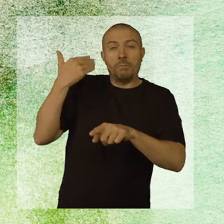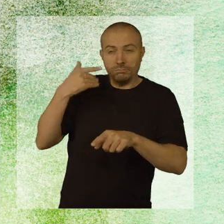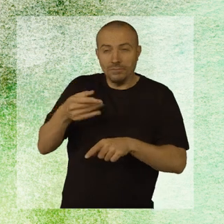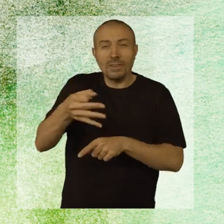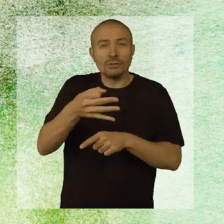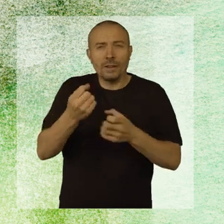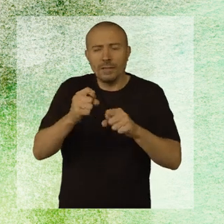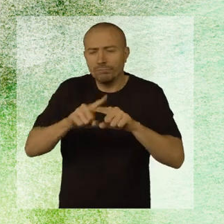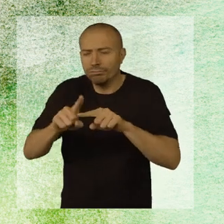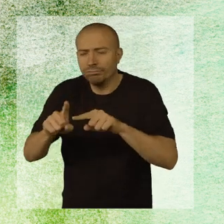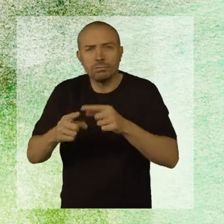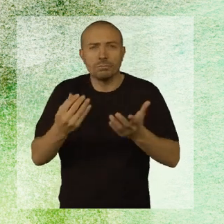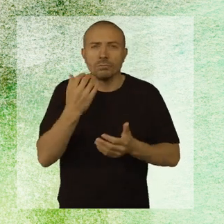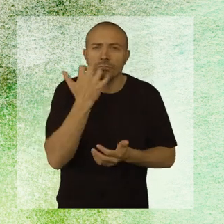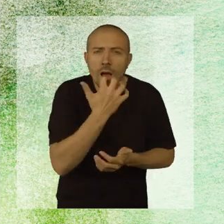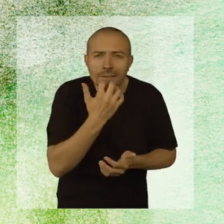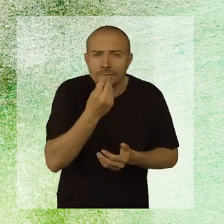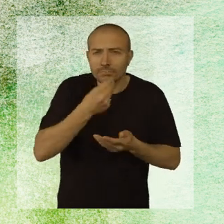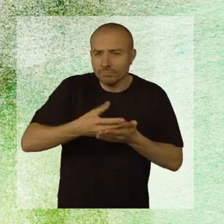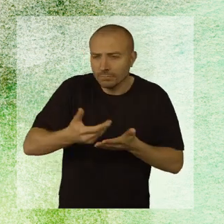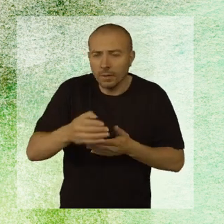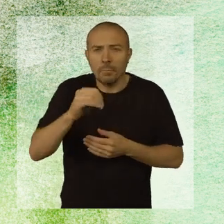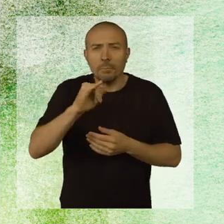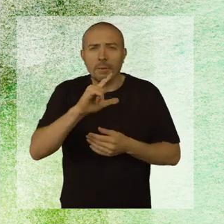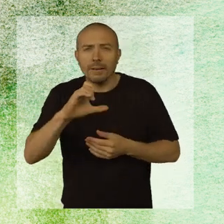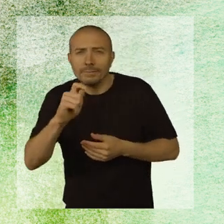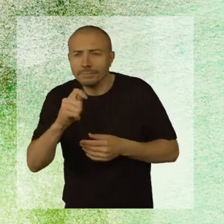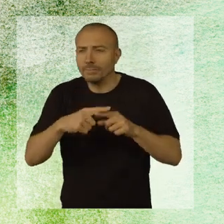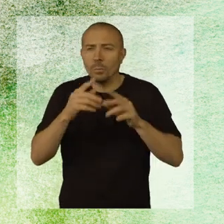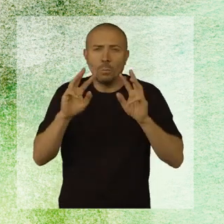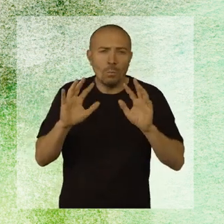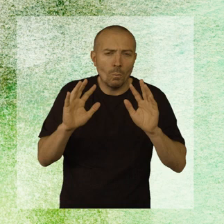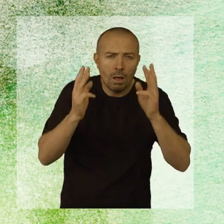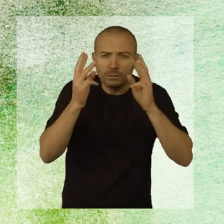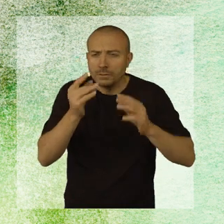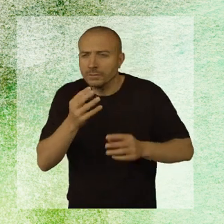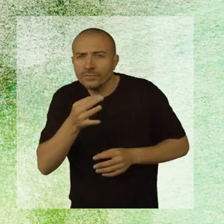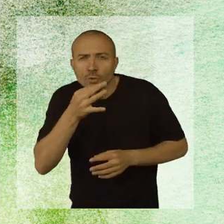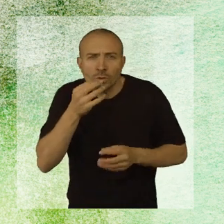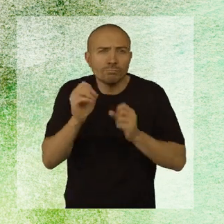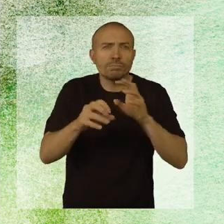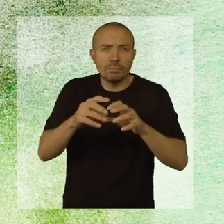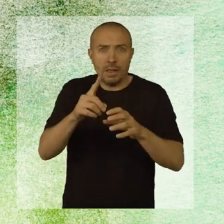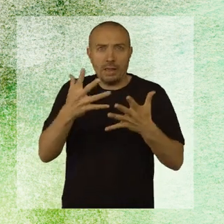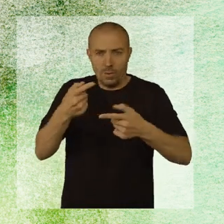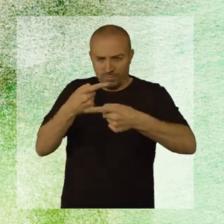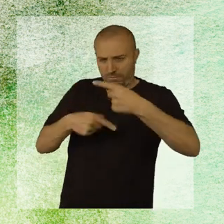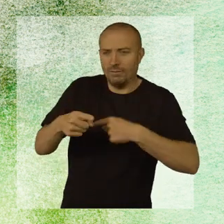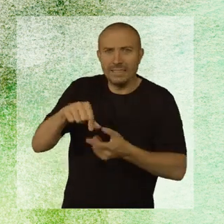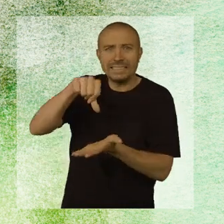Autrefois, c'est le village qui nous apportait du riz, du mil, des fruits sauvages. Mais